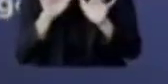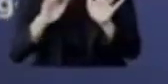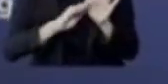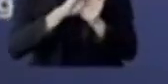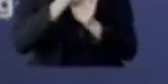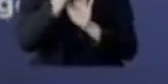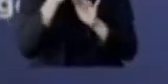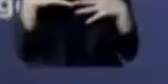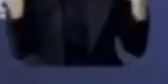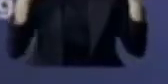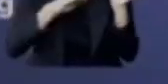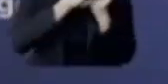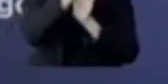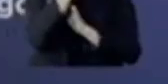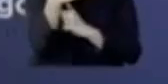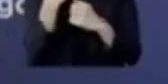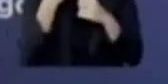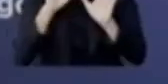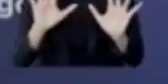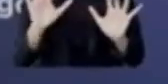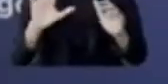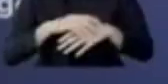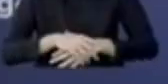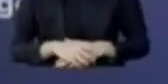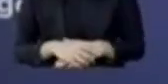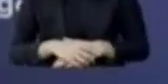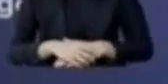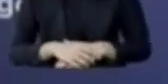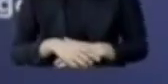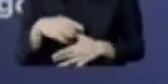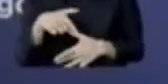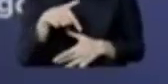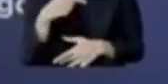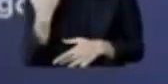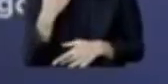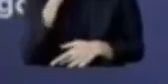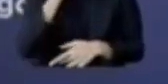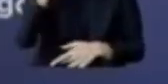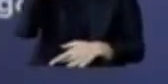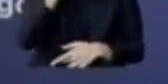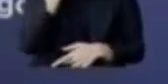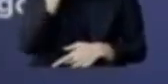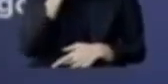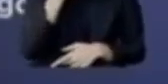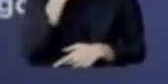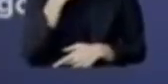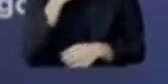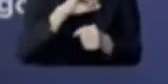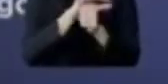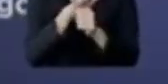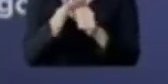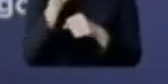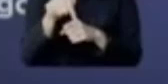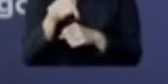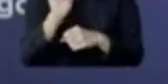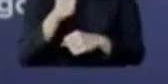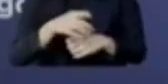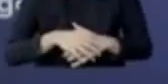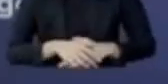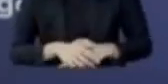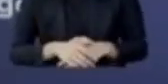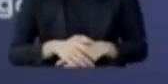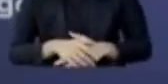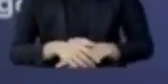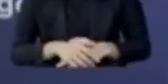besar. Saudara-saudara, inilah beberapa hal yang bisa kita pahami di dalam kaitan dengan penanganan COVID-19 di